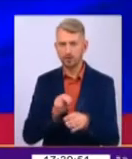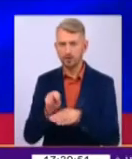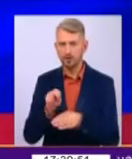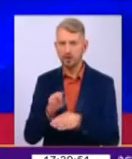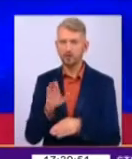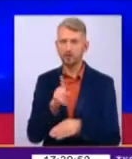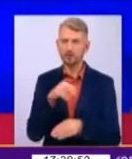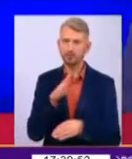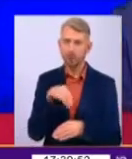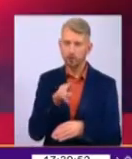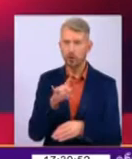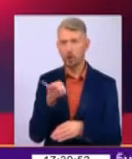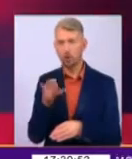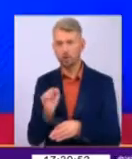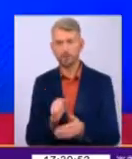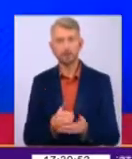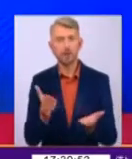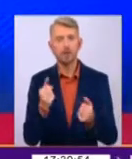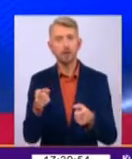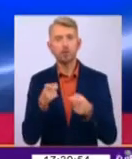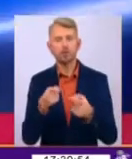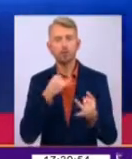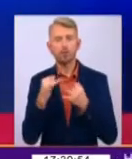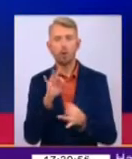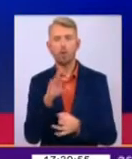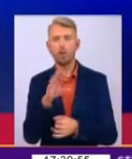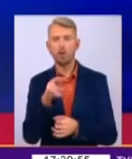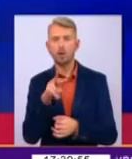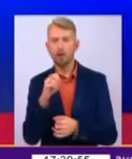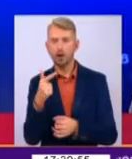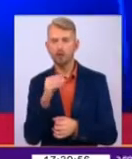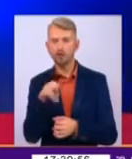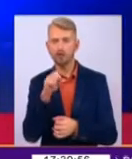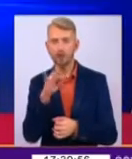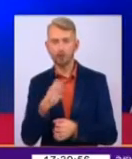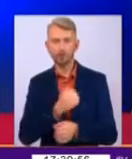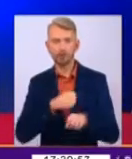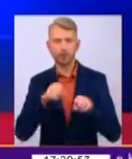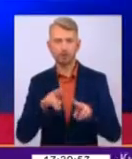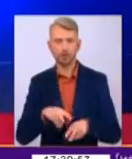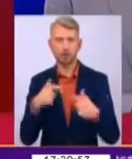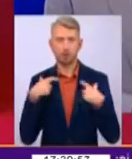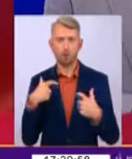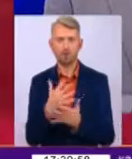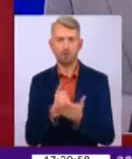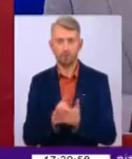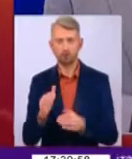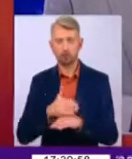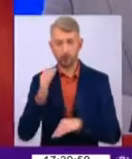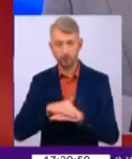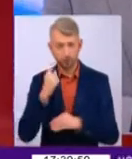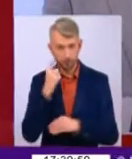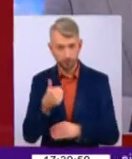рота. Давайте долучимо до розмови Олега Жданова, військового експерта і полковника запасу. Пане Олеже, доброго вечора, ви нас